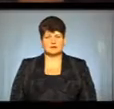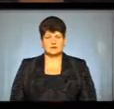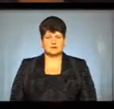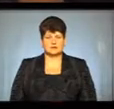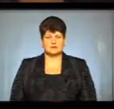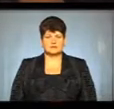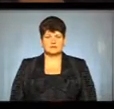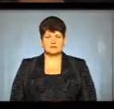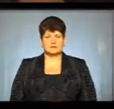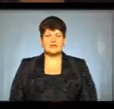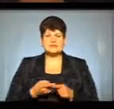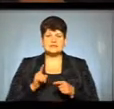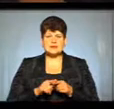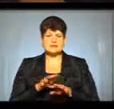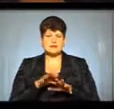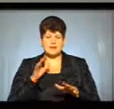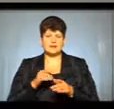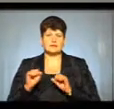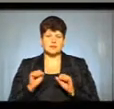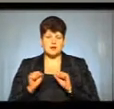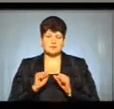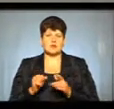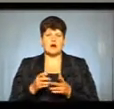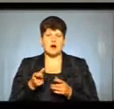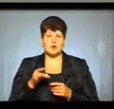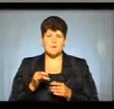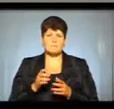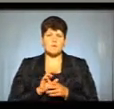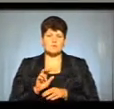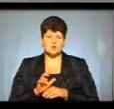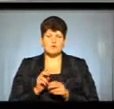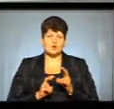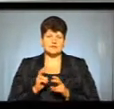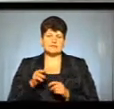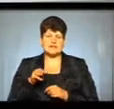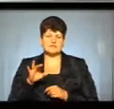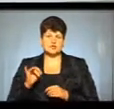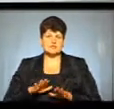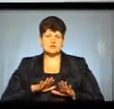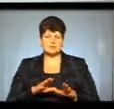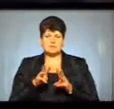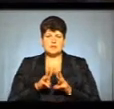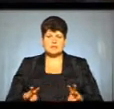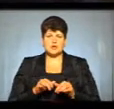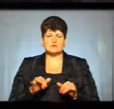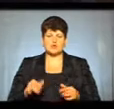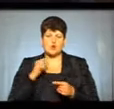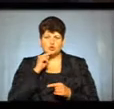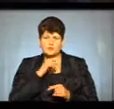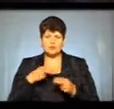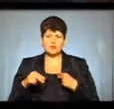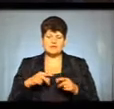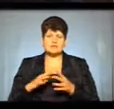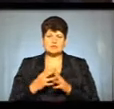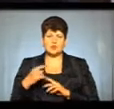Це зал департаменту агропромислового розвитку. Тарас Висоцький, заступник міністра з розвитку економіки, торгівлі та сільського господарства,